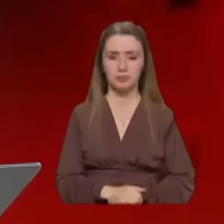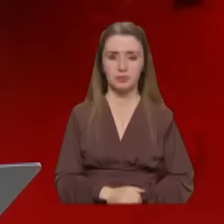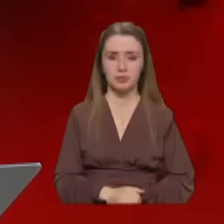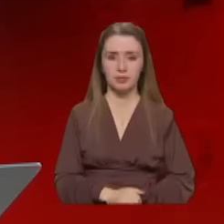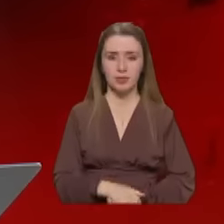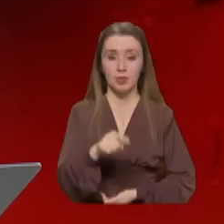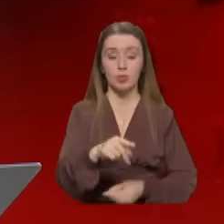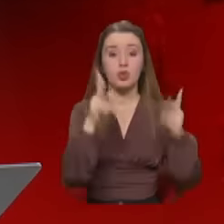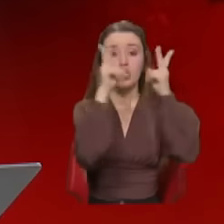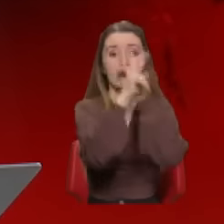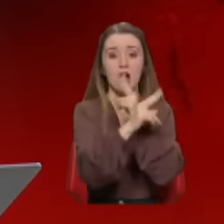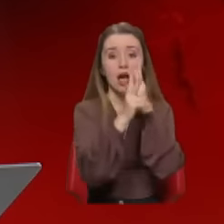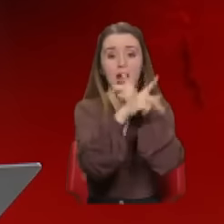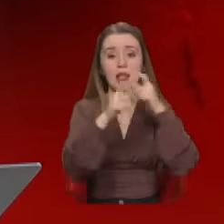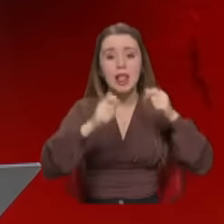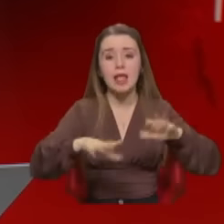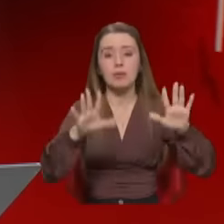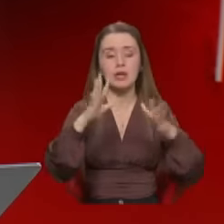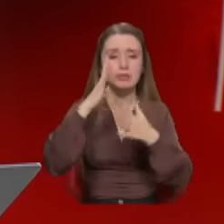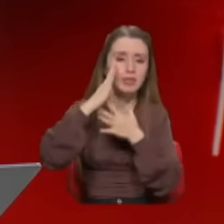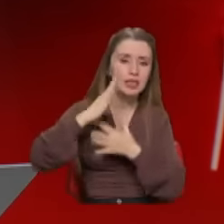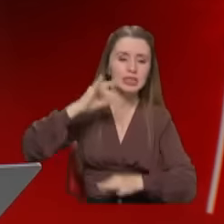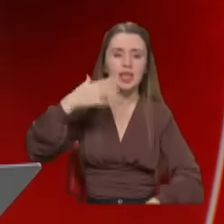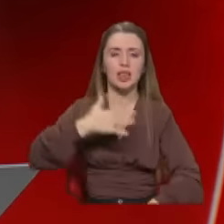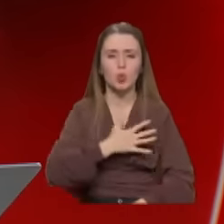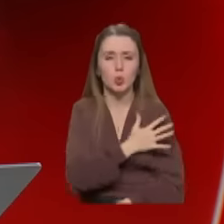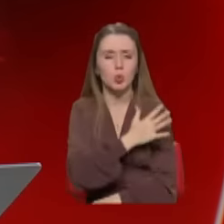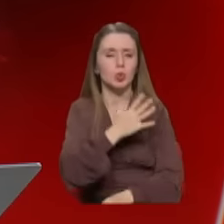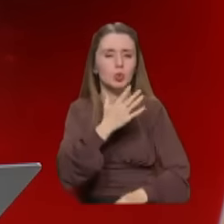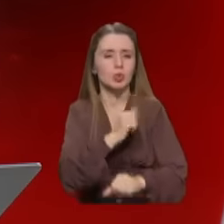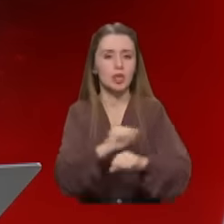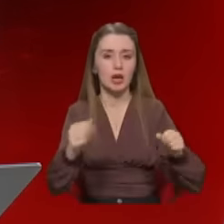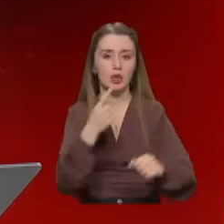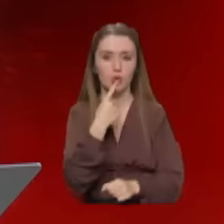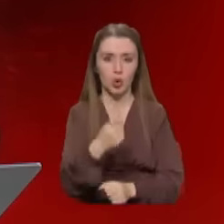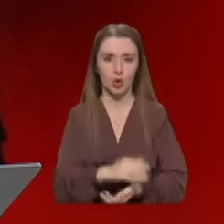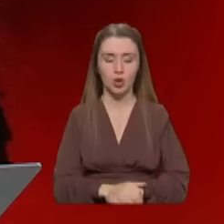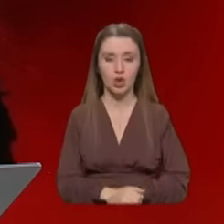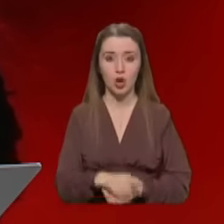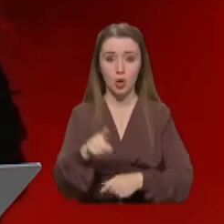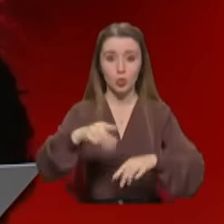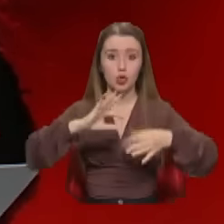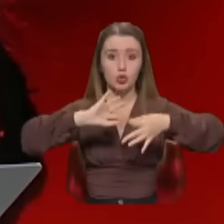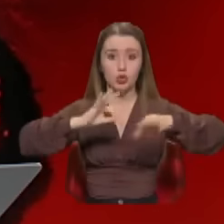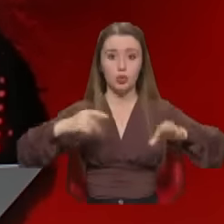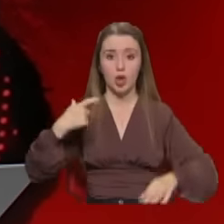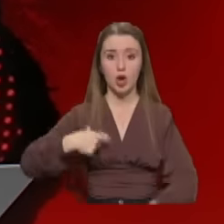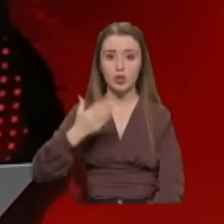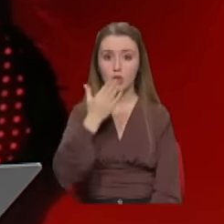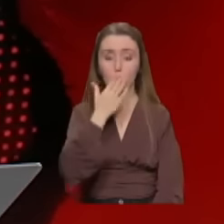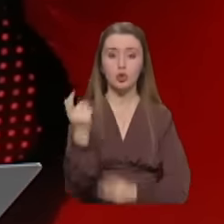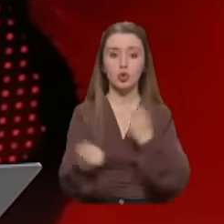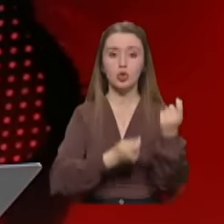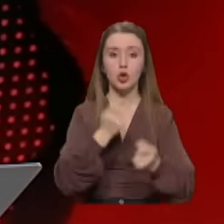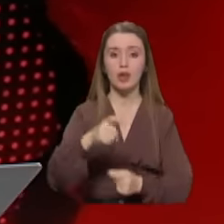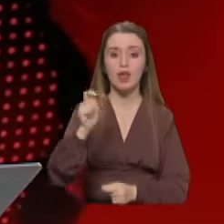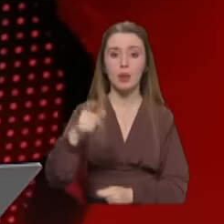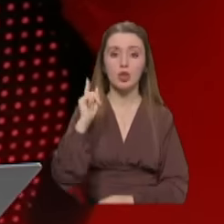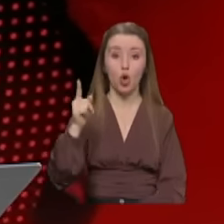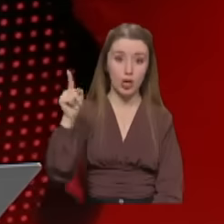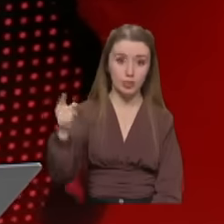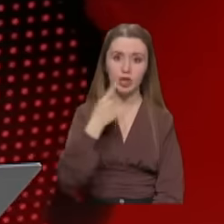Bunları hayal etmezdim. İnsanın gururunu ayaklar altına alıyorlar. Bu sözlerde özel okulda görev yapan bir